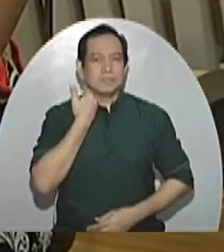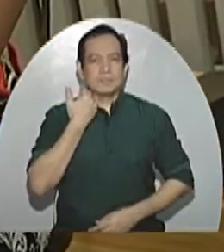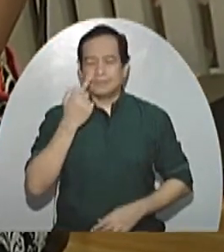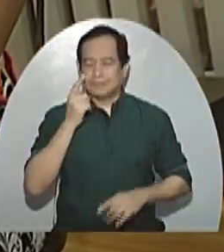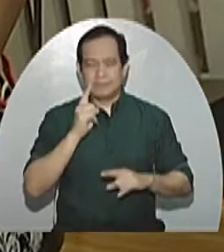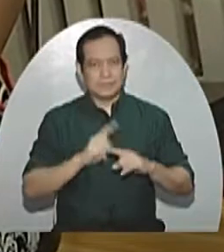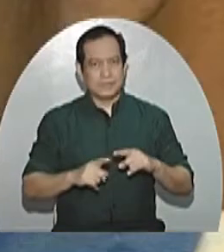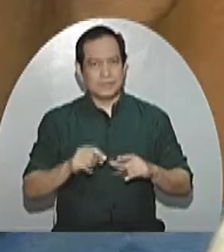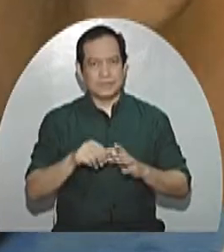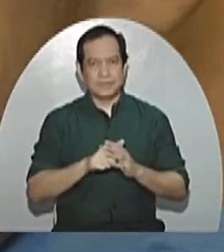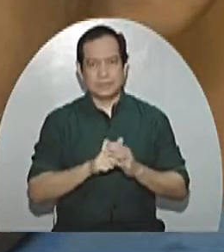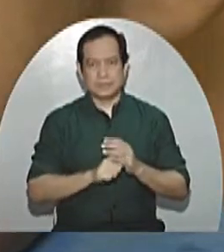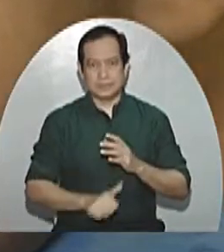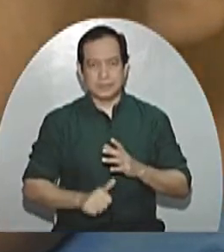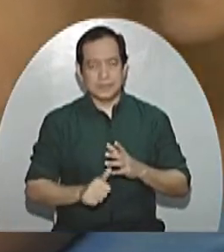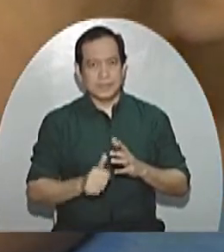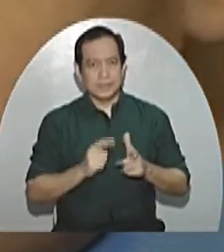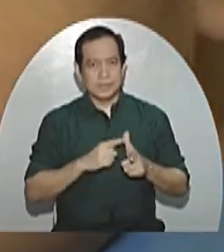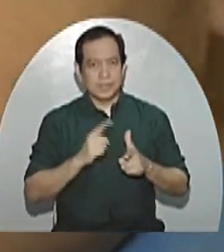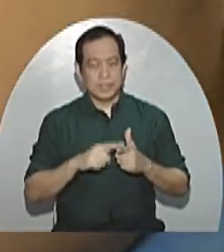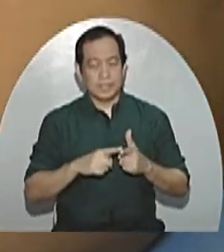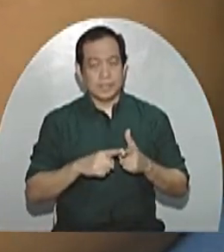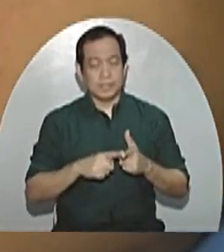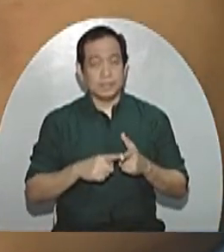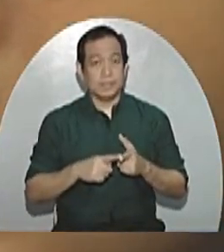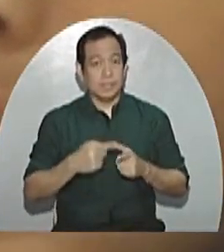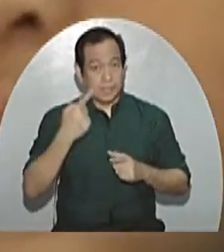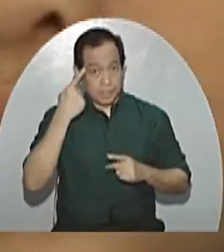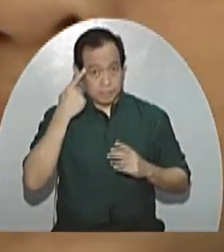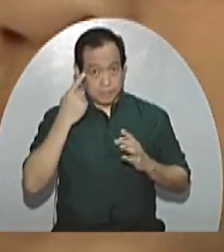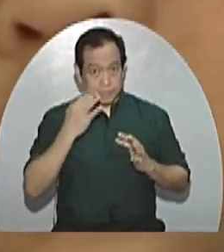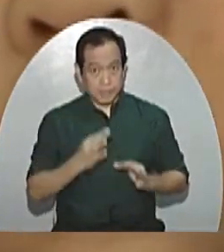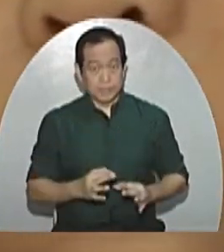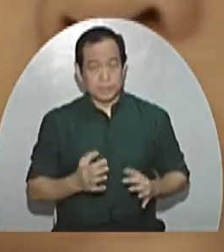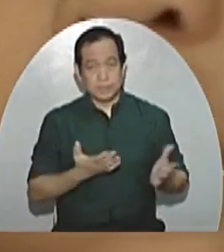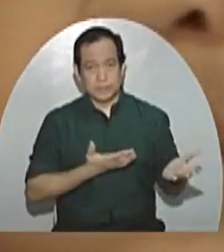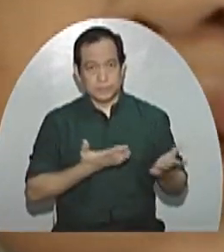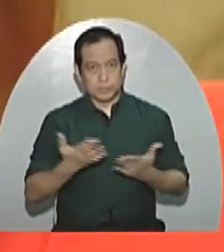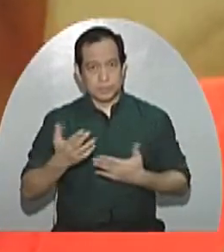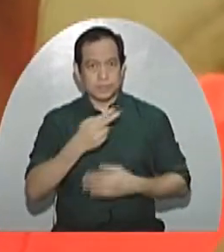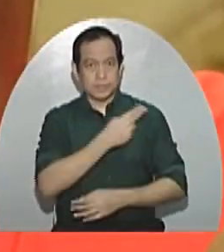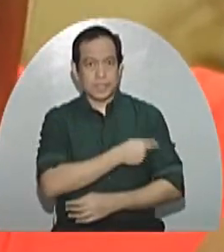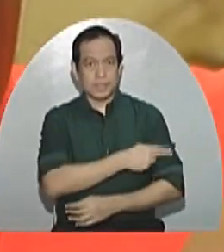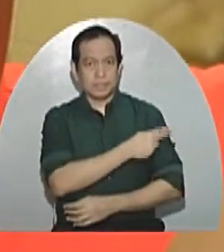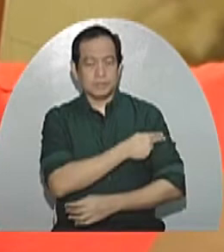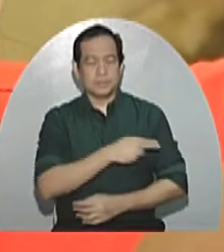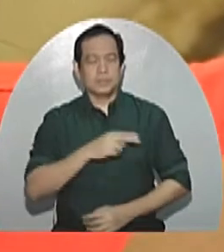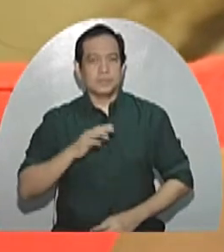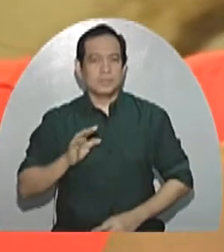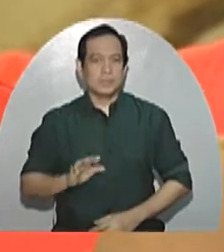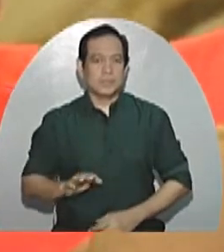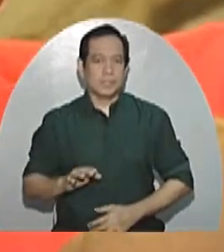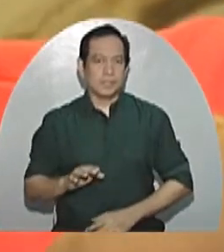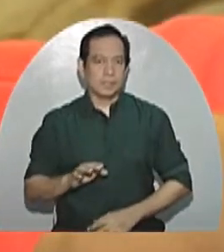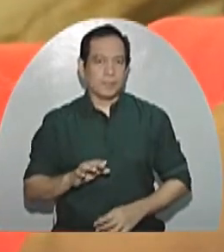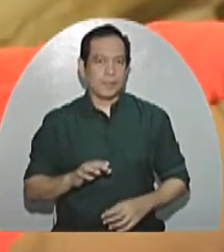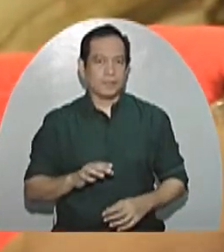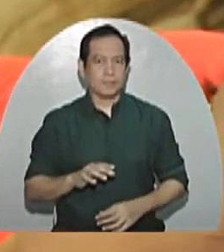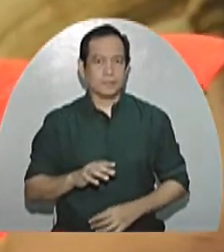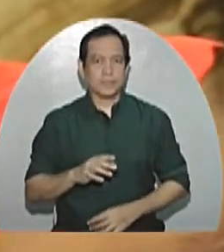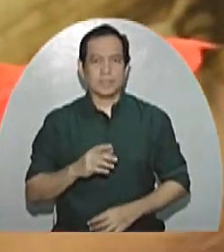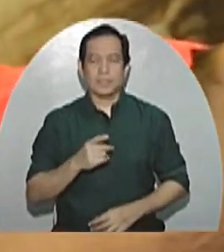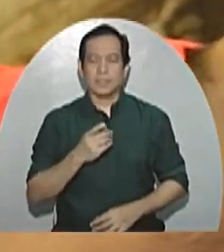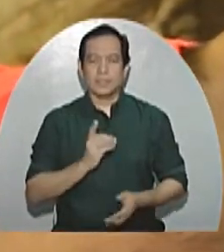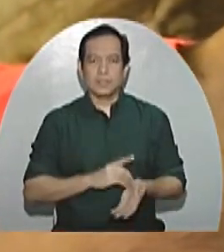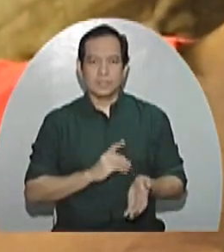hindi makadumi. Kaya doon na pagdesisyonan nila na dalhin sa ospital ang anak. Nakita